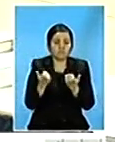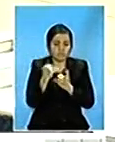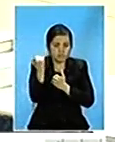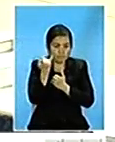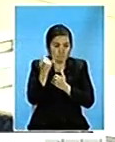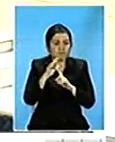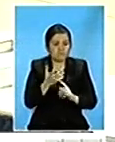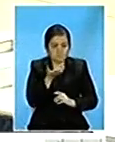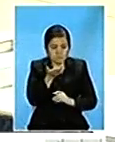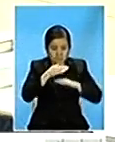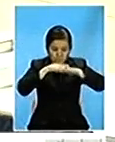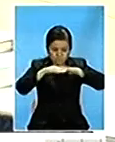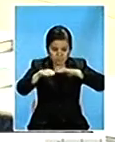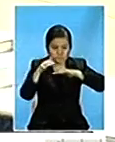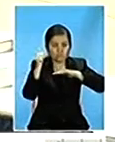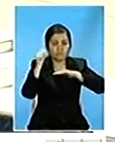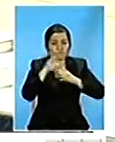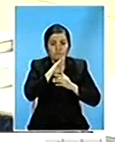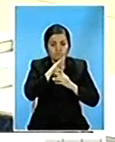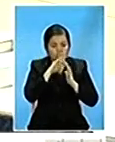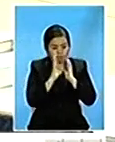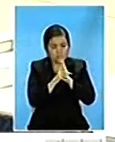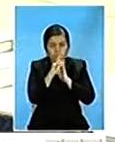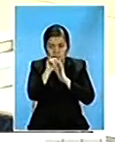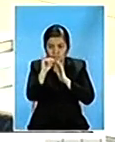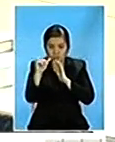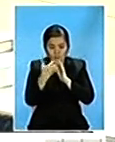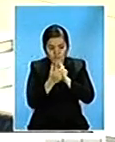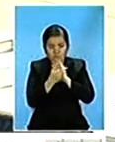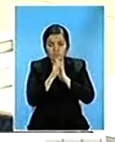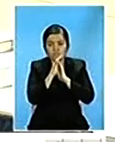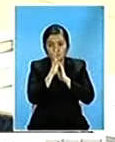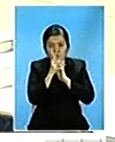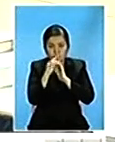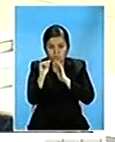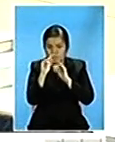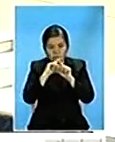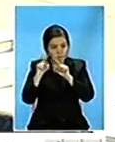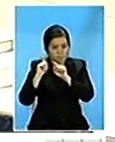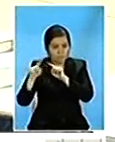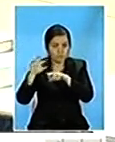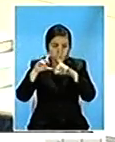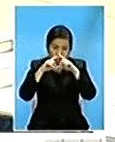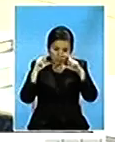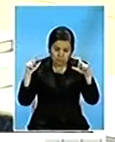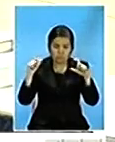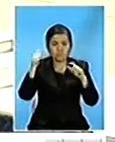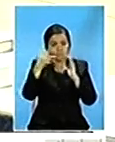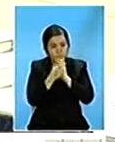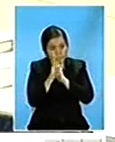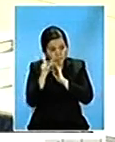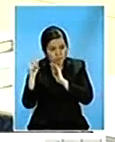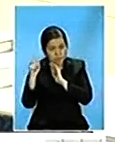ให้หน่อยเพราะว่าสายนี้ถ้าไปถึงชัยภูมิแล้วมันก็ต่อไปแก่งคอไปขอนแก่น